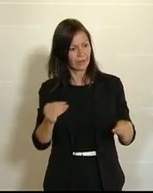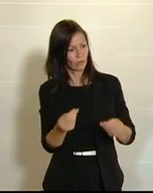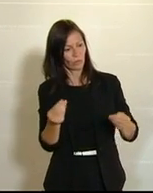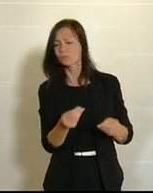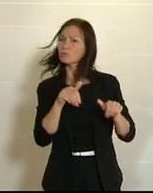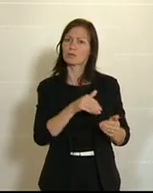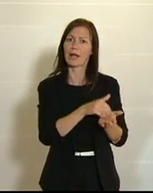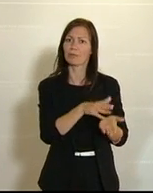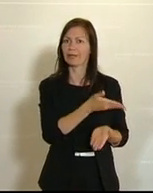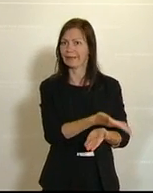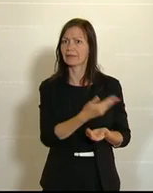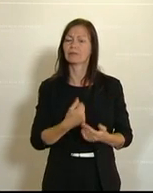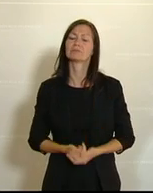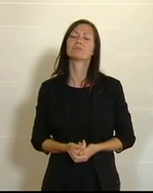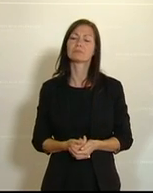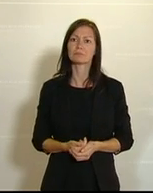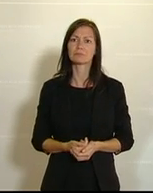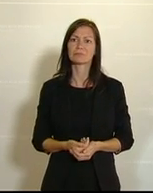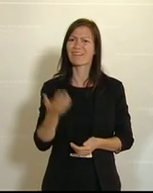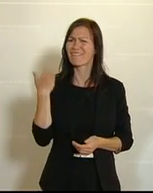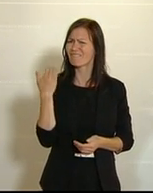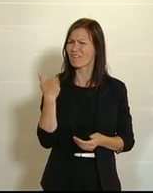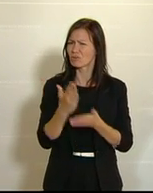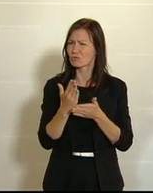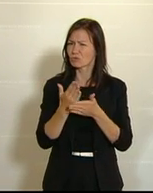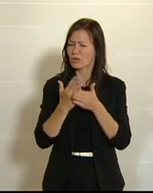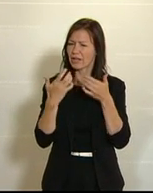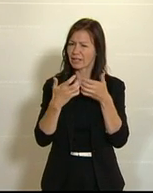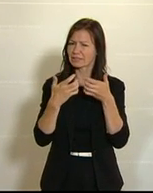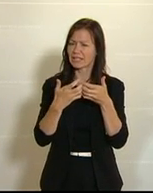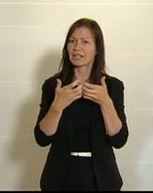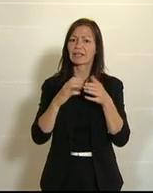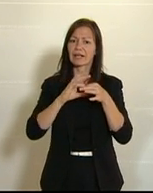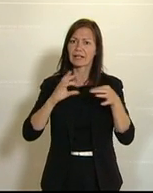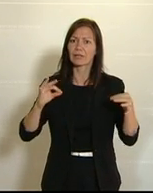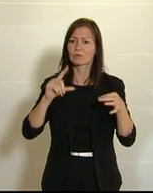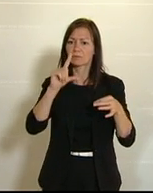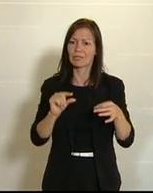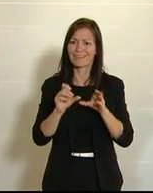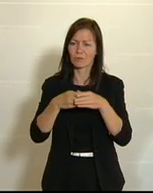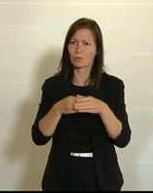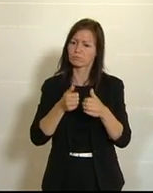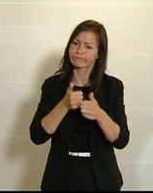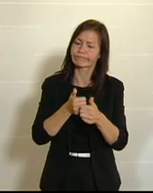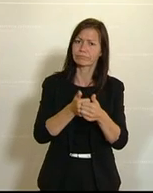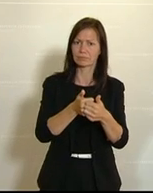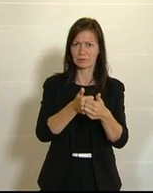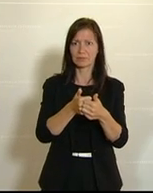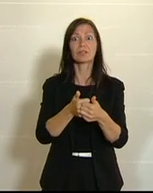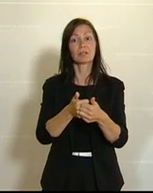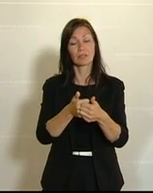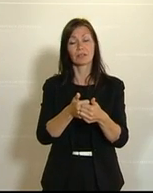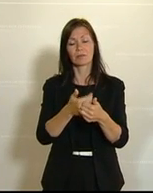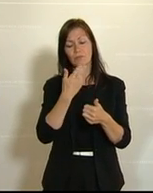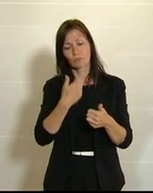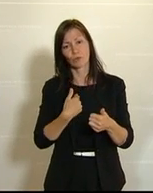Ich habe eingangs die Verfolgung ethnischer und religiöser Minderheiten in China erwähnt. Abschließend möchte ich